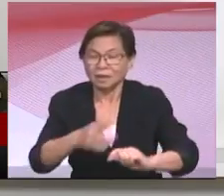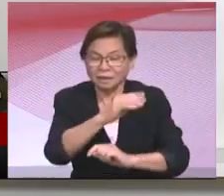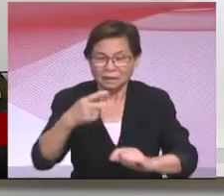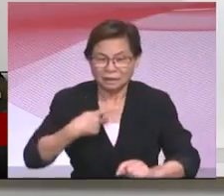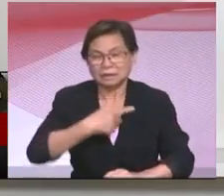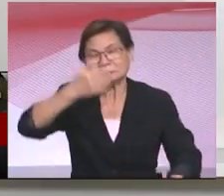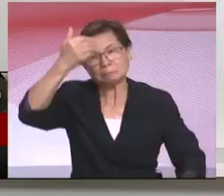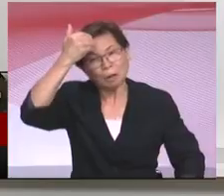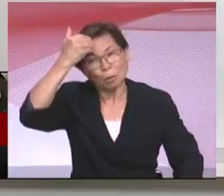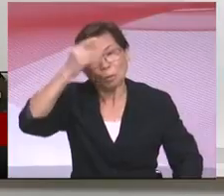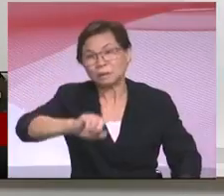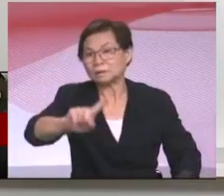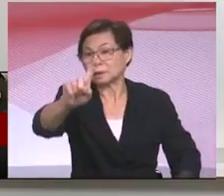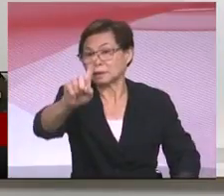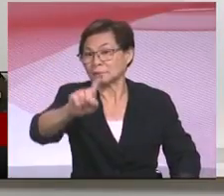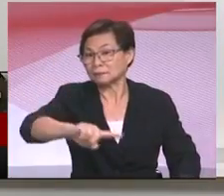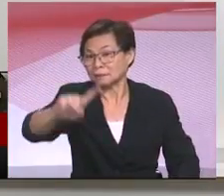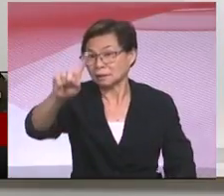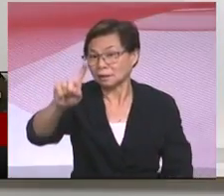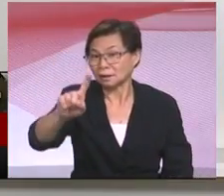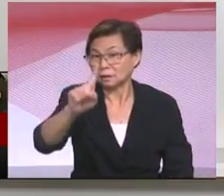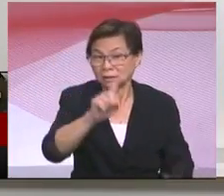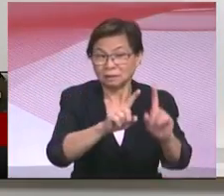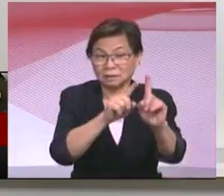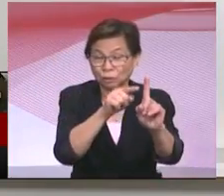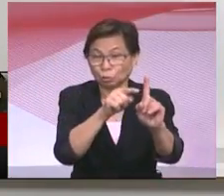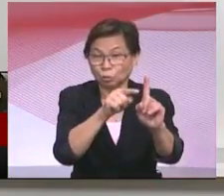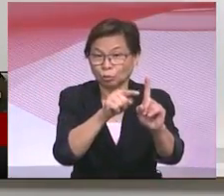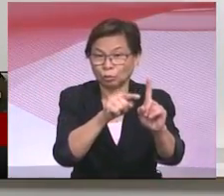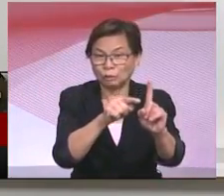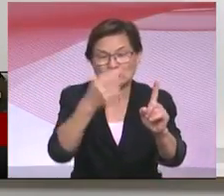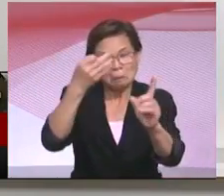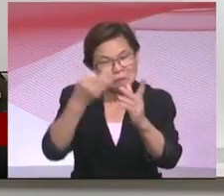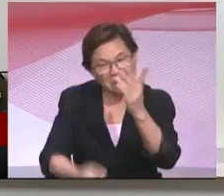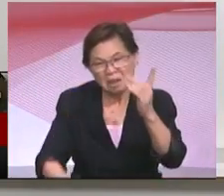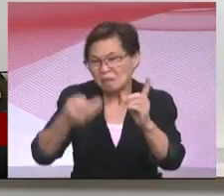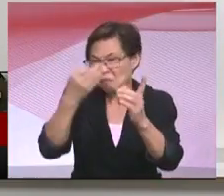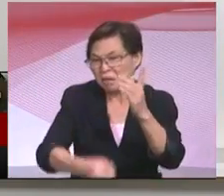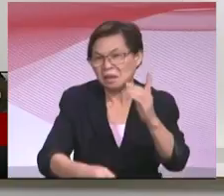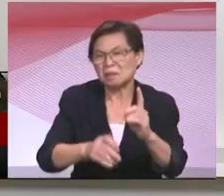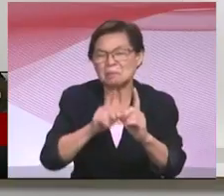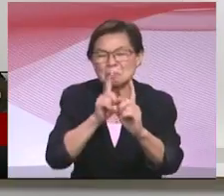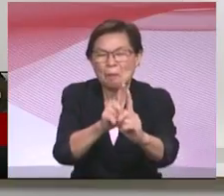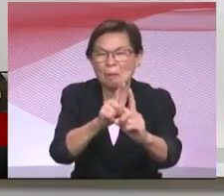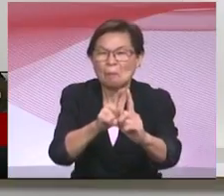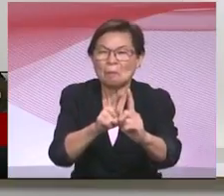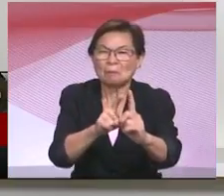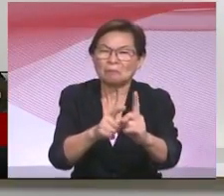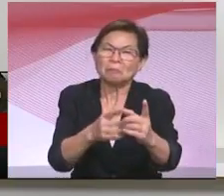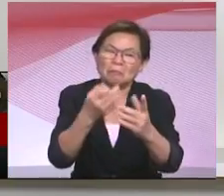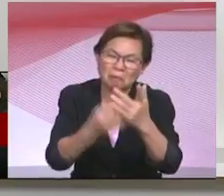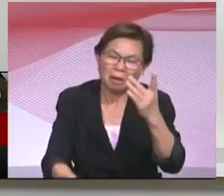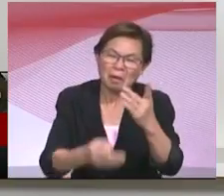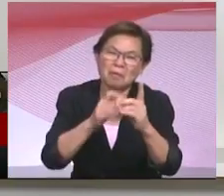Dan kita dapati bahawa salah satu perkara yang menyebabkan kegagalan pematuhan adalah